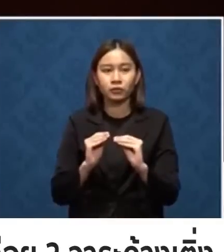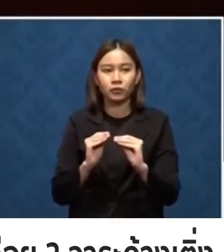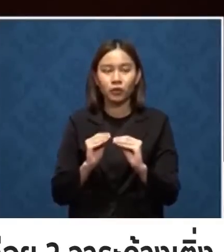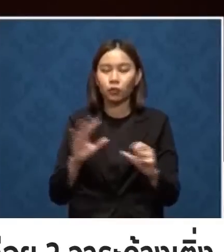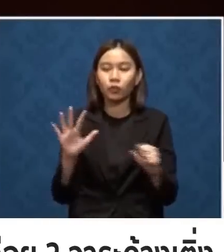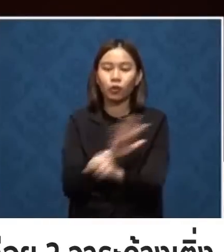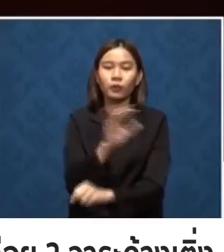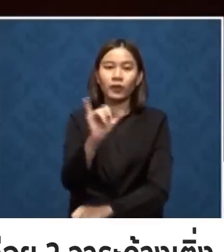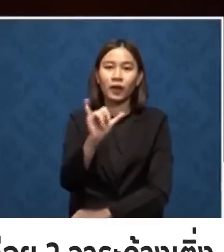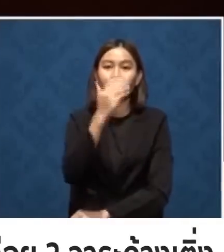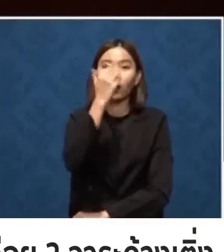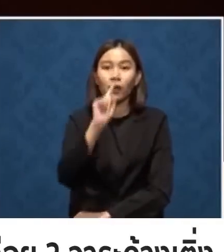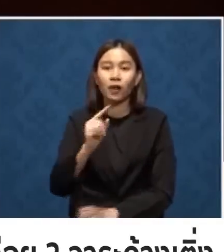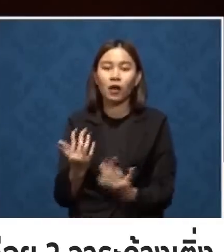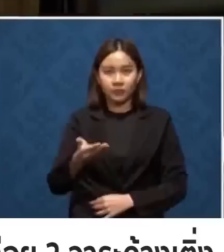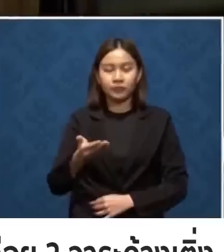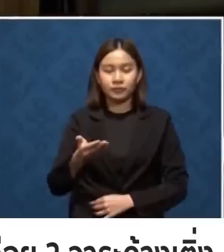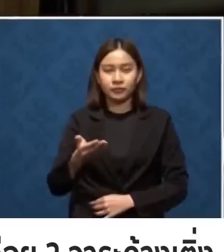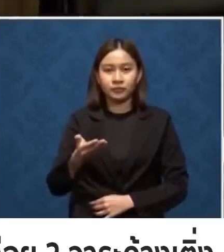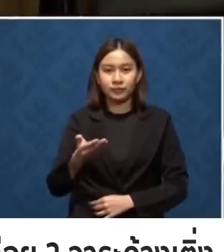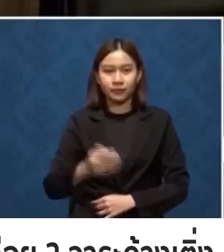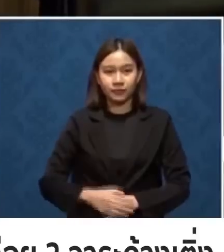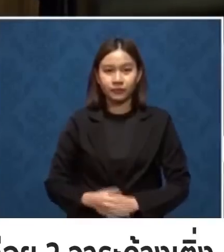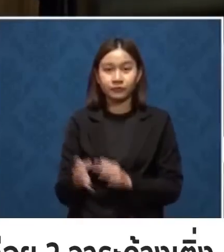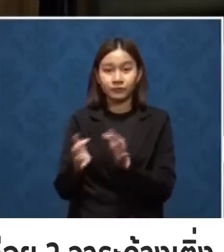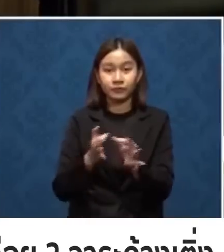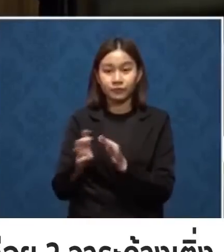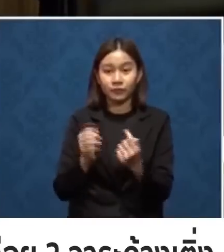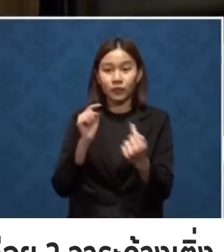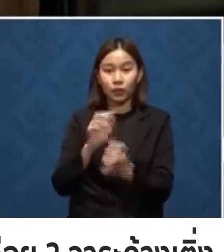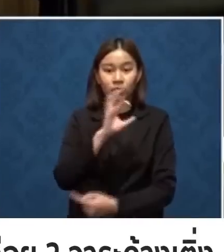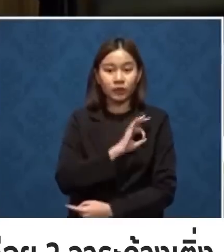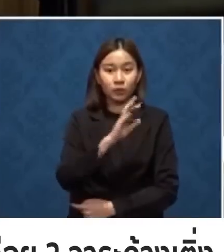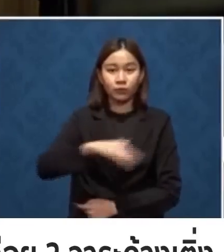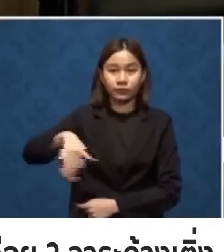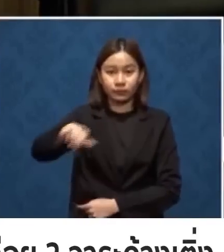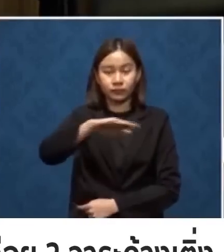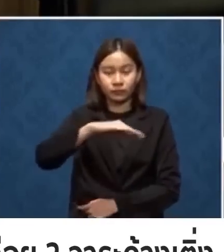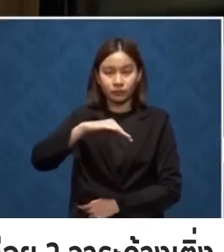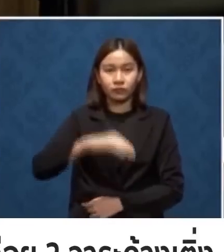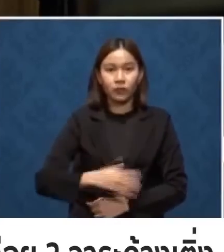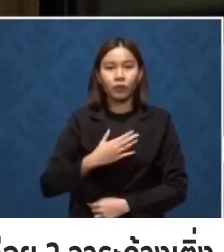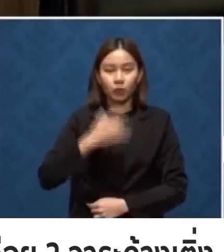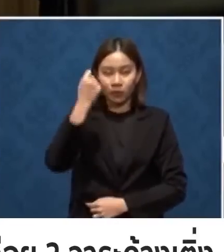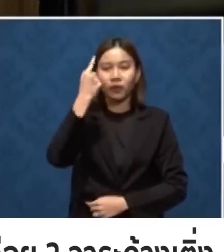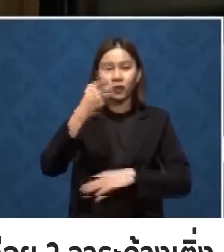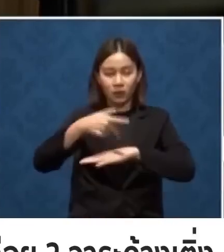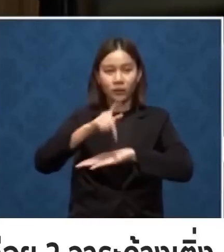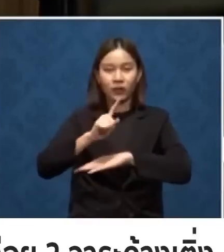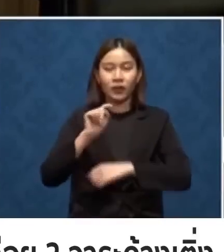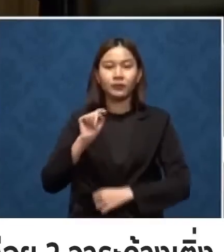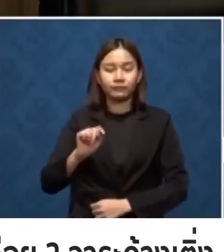ด อาจารย์มันออกก็โอเคมาเพื่อไทยมาช่วยแล้วนะหมอชนน่านออกมาย้ำอีกครับบอกว่ายติ